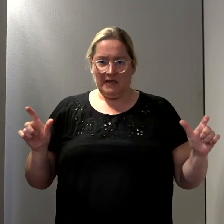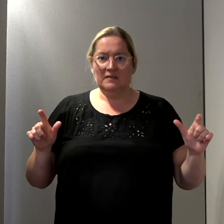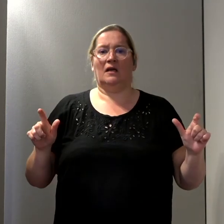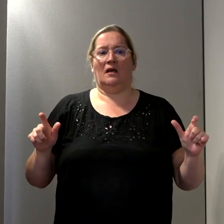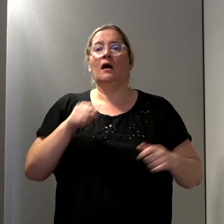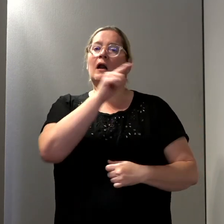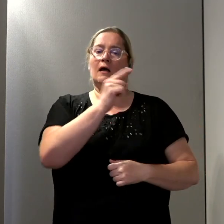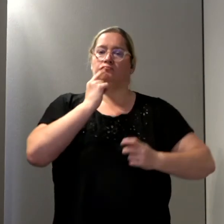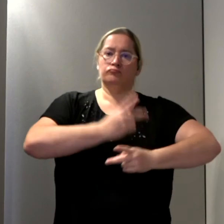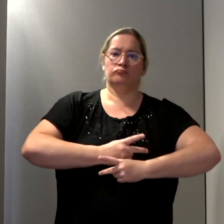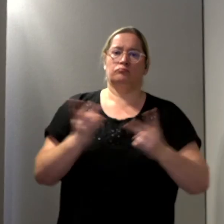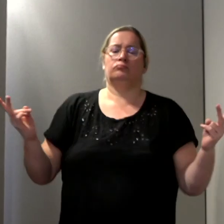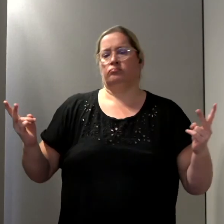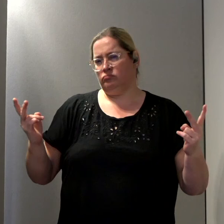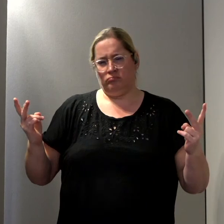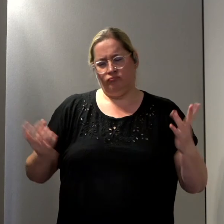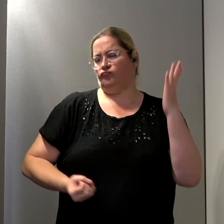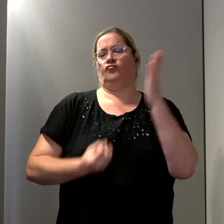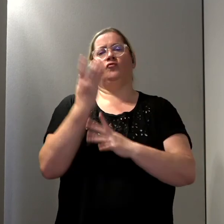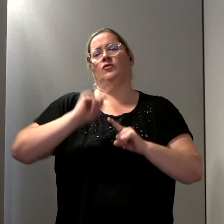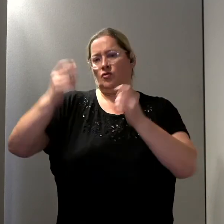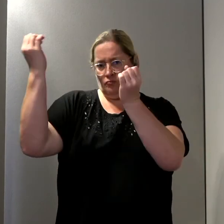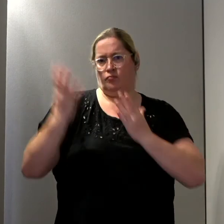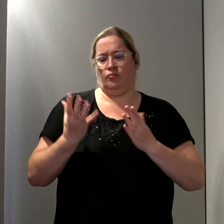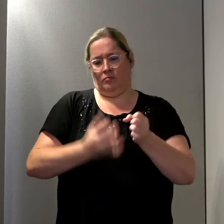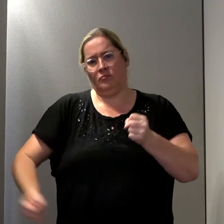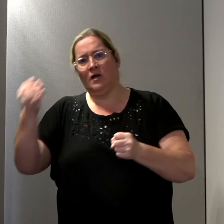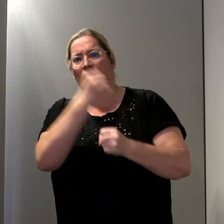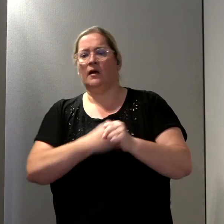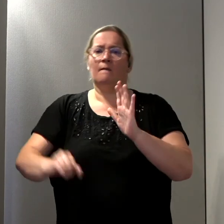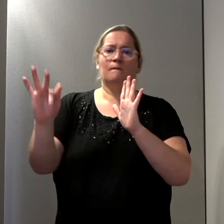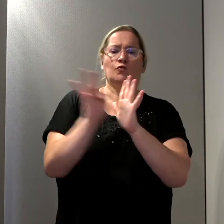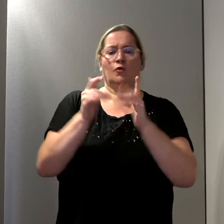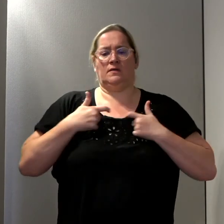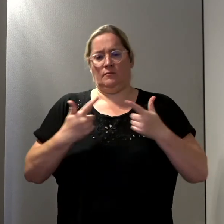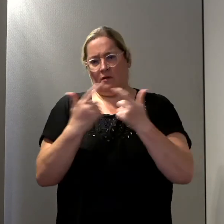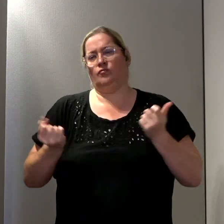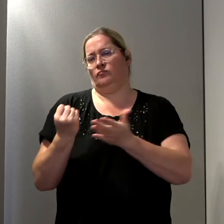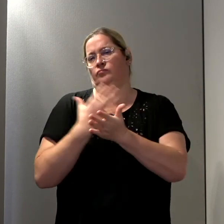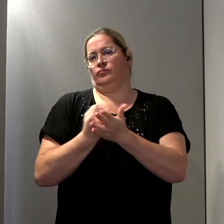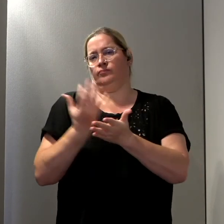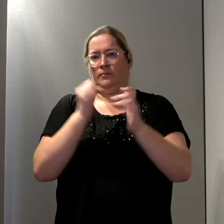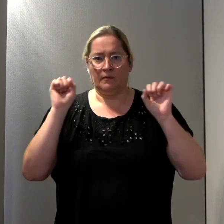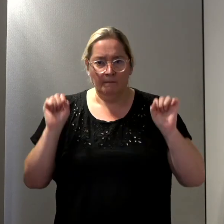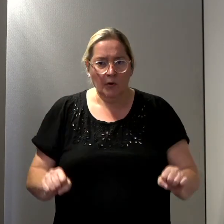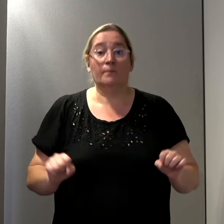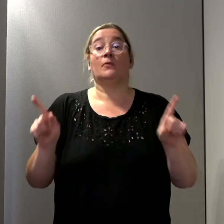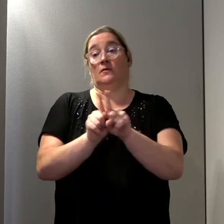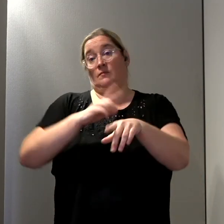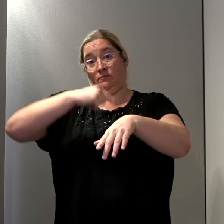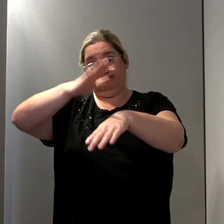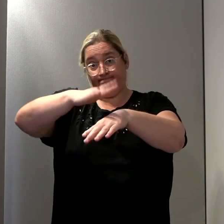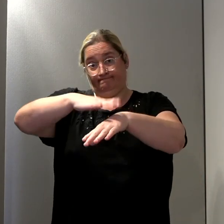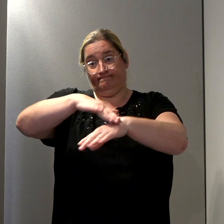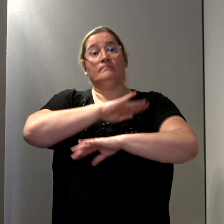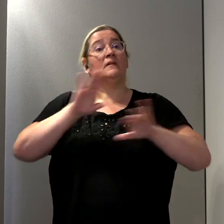où sont annoncées toutes les nouveautés en termes de fonctionnalité accessibilité. Et puis, je vous invite,